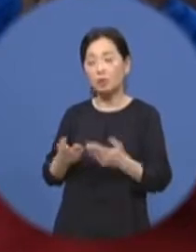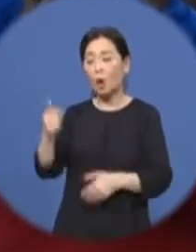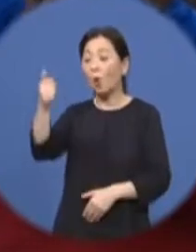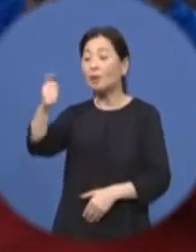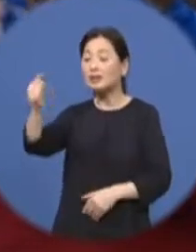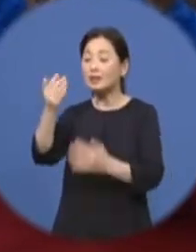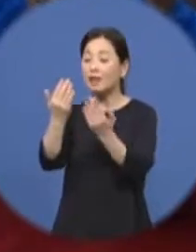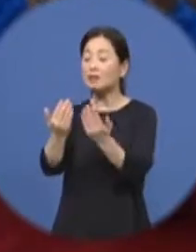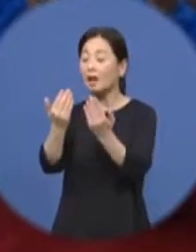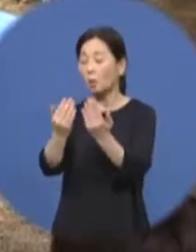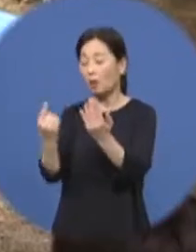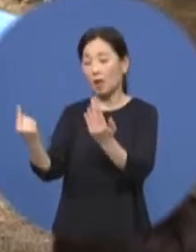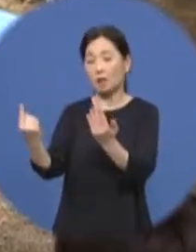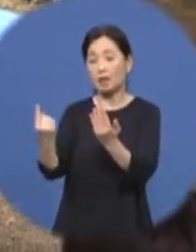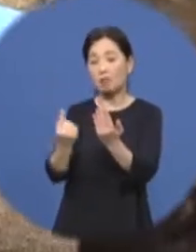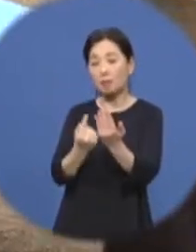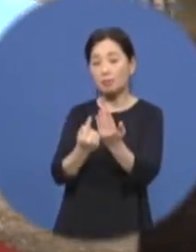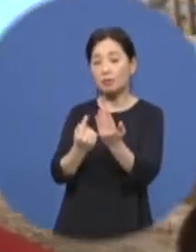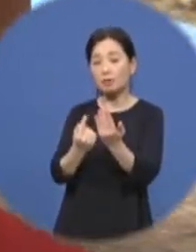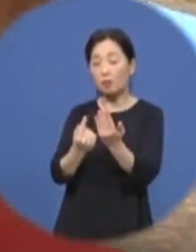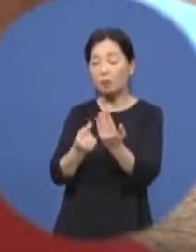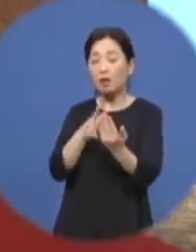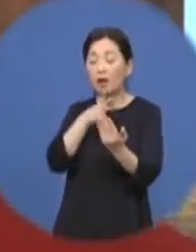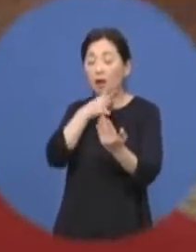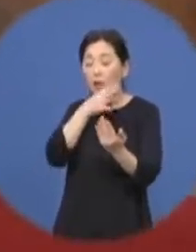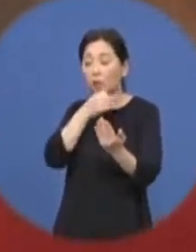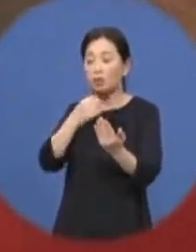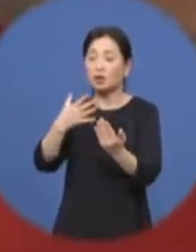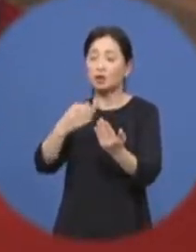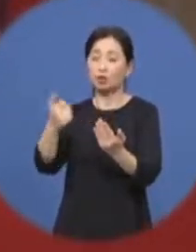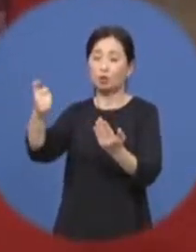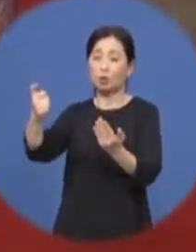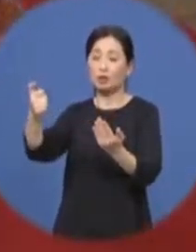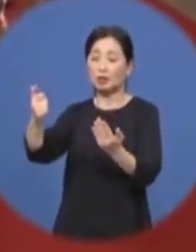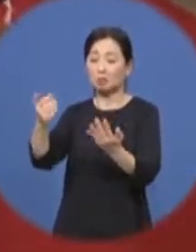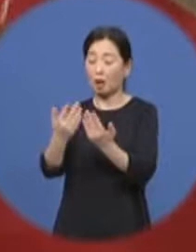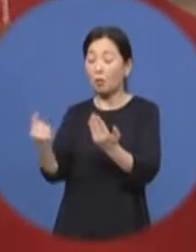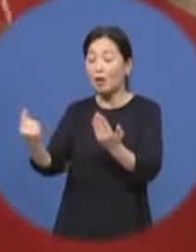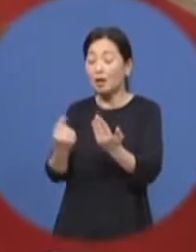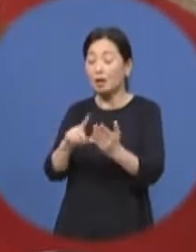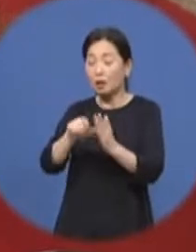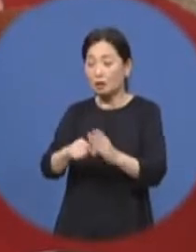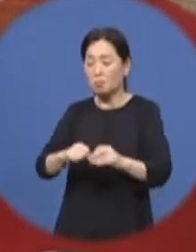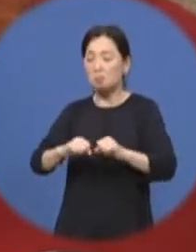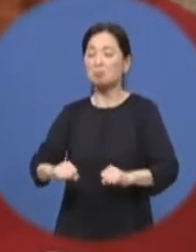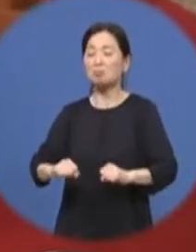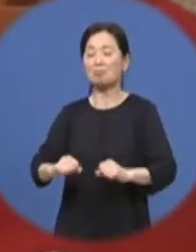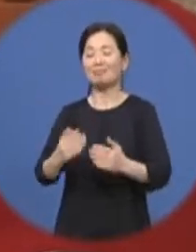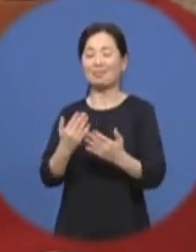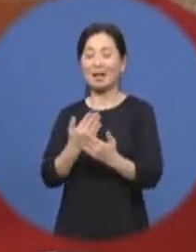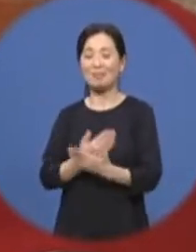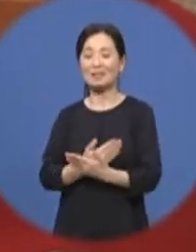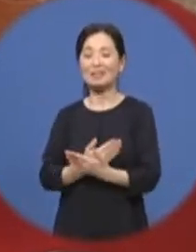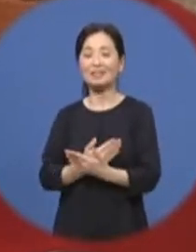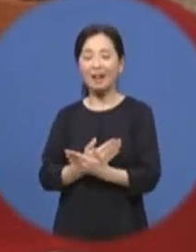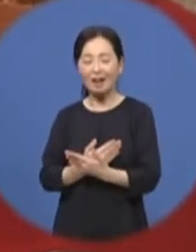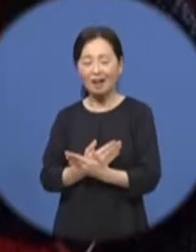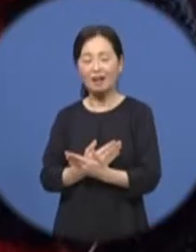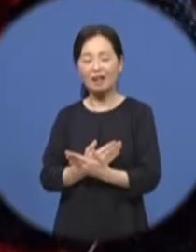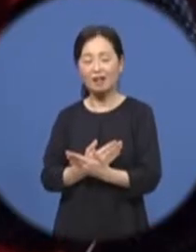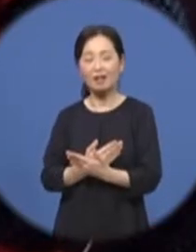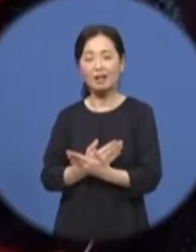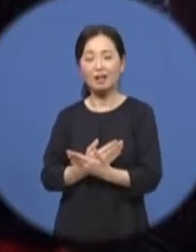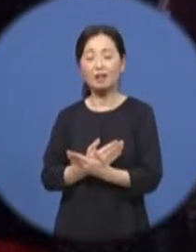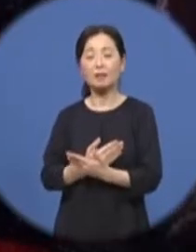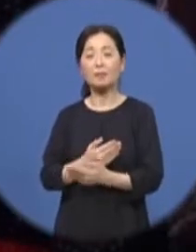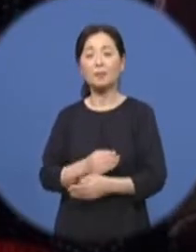学校に。でとても90歳のおじいちゃんがその時ものすごく元気になるんです。こういうことなんやなと、